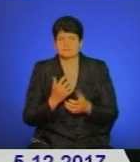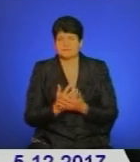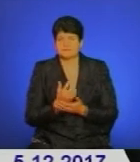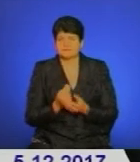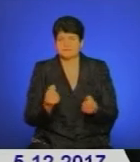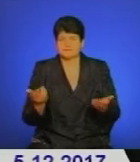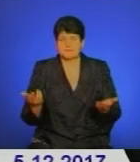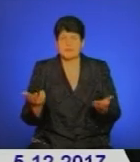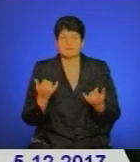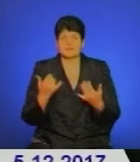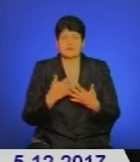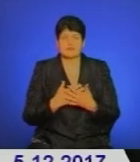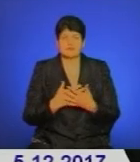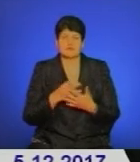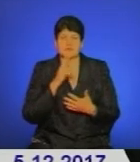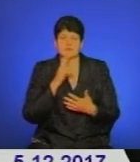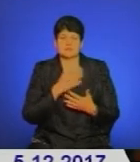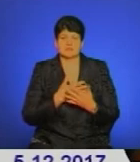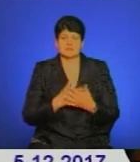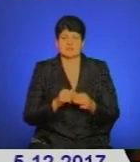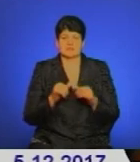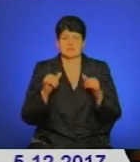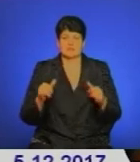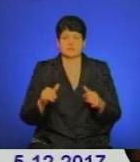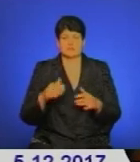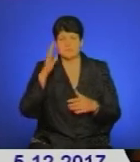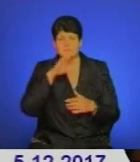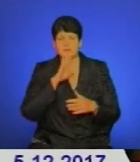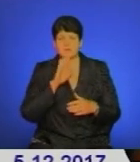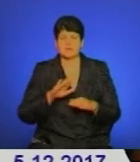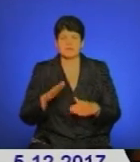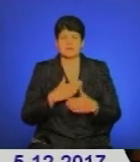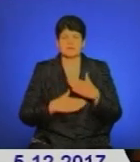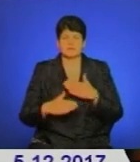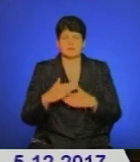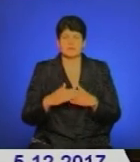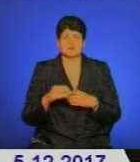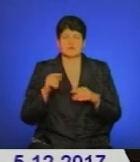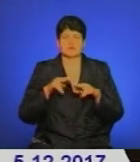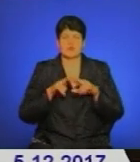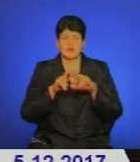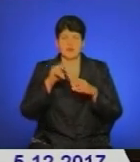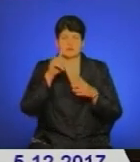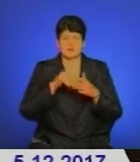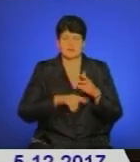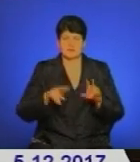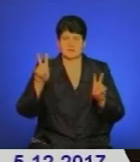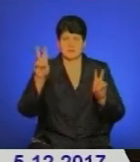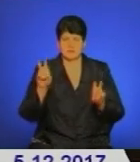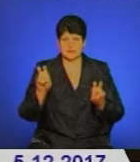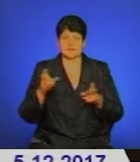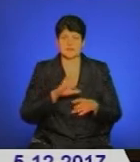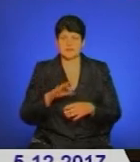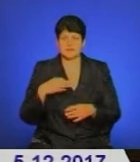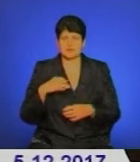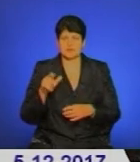Зараз у Кременці активно розвивається громадська організація батьків дітей-інвалідів та їх друзів «Зоря надії». Небайдужі люди і батьки дітей з особливими